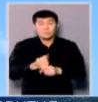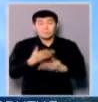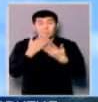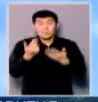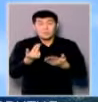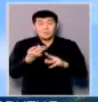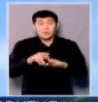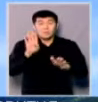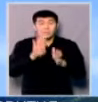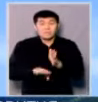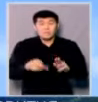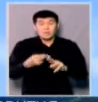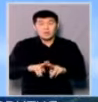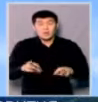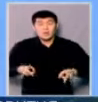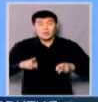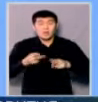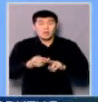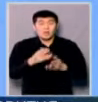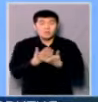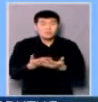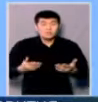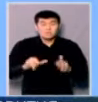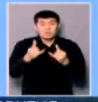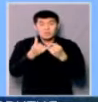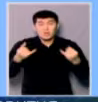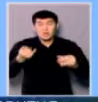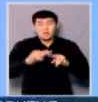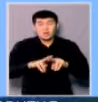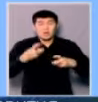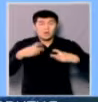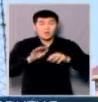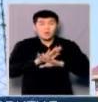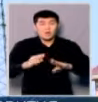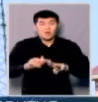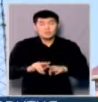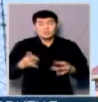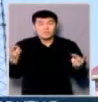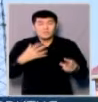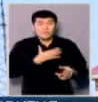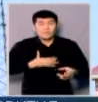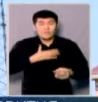Несомненно, бесперебойное и надежное функционирование электроэнергетической системы является одним из